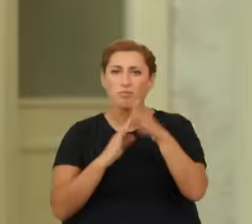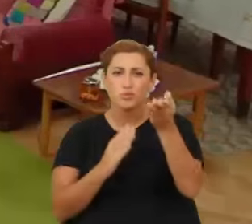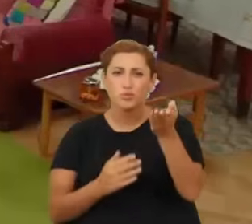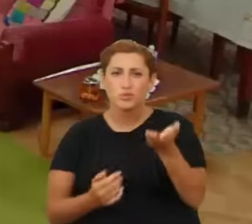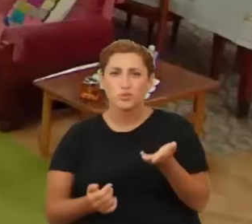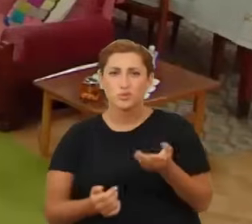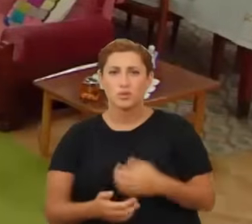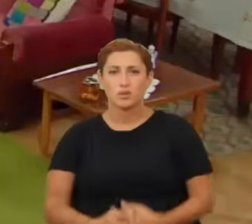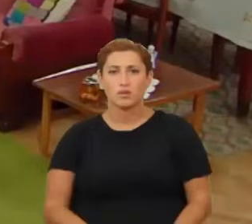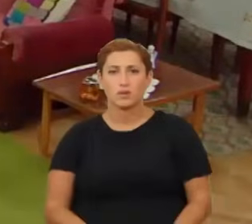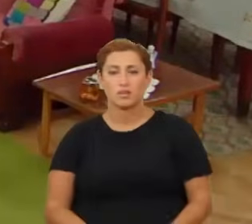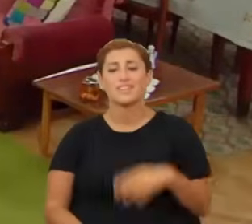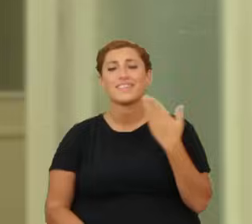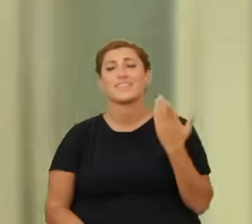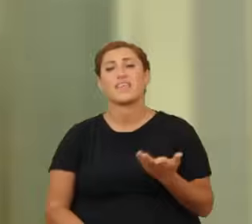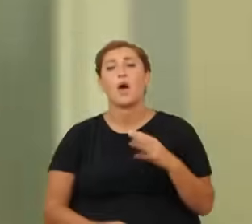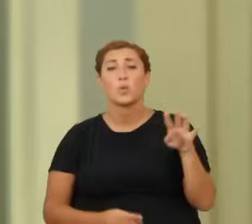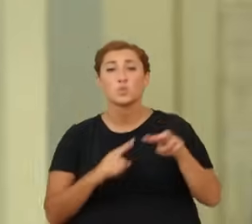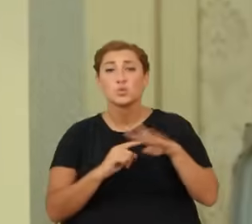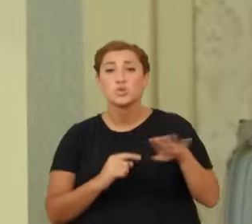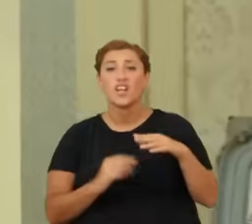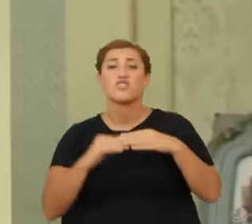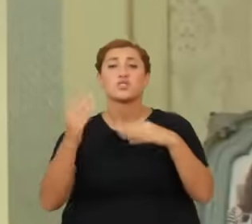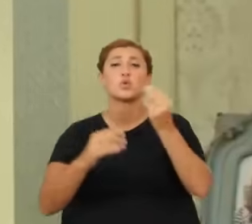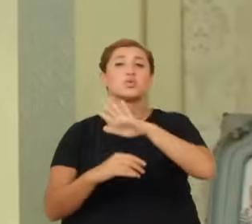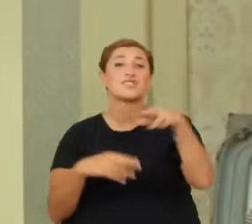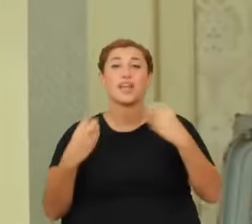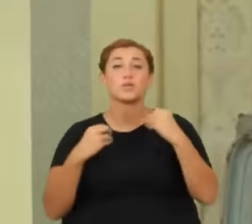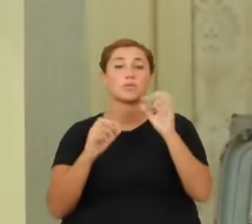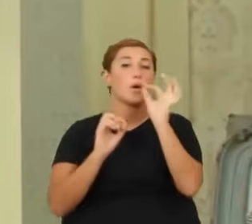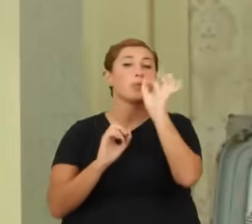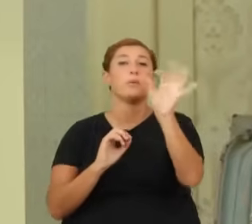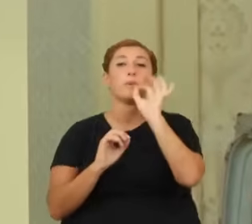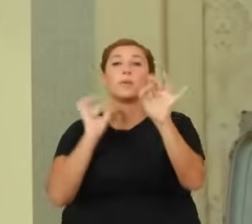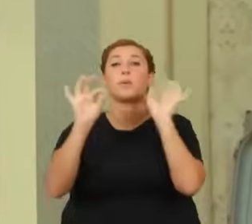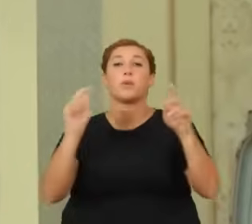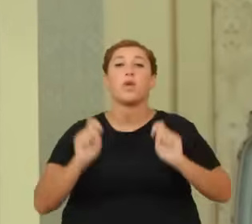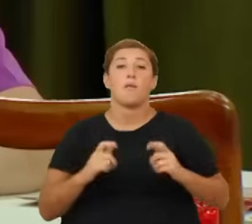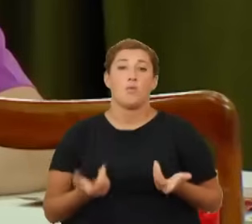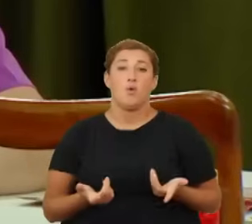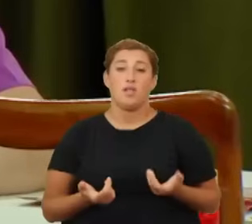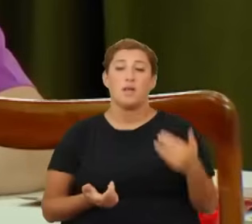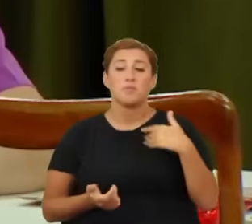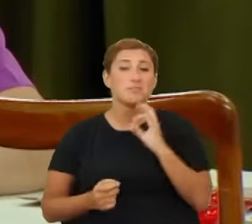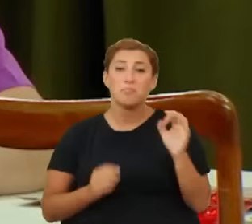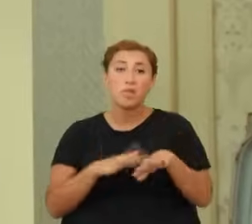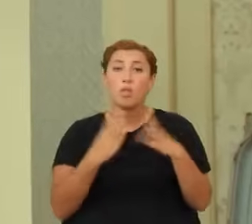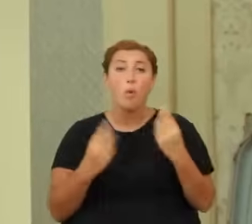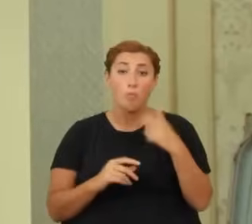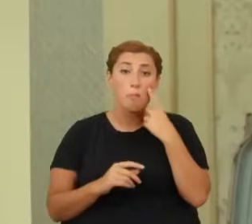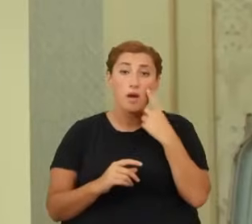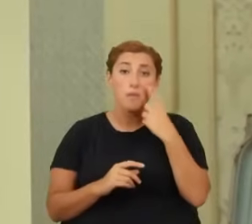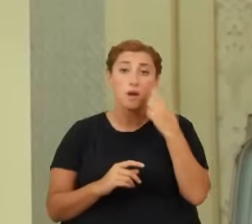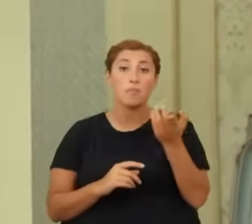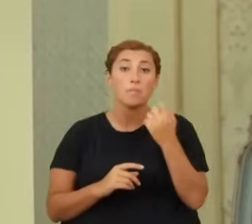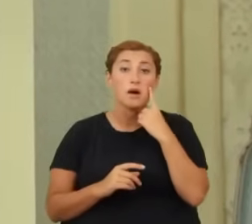orada? Ya kuzen, dışarıda çocuklar ne güzel böyle birbirine püf püf püf atıyorlar ya. Benimki neden olmuyor? Baksana bak,